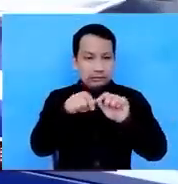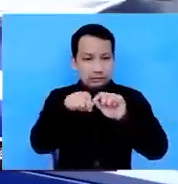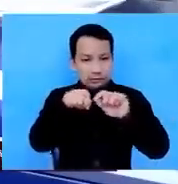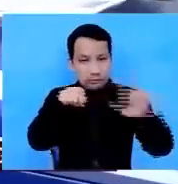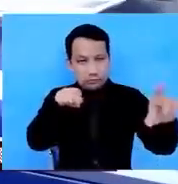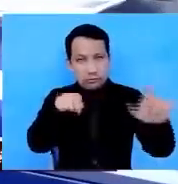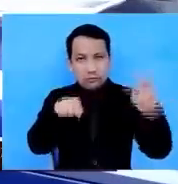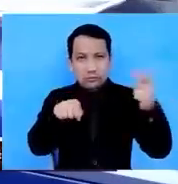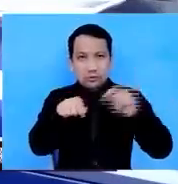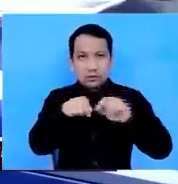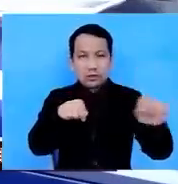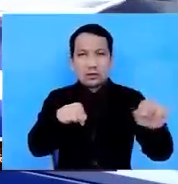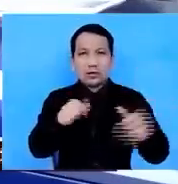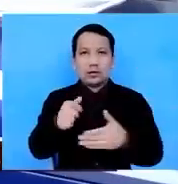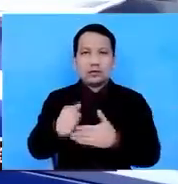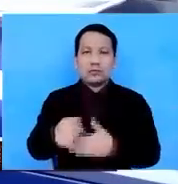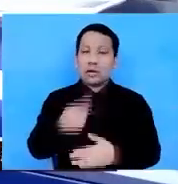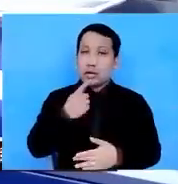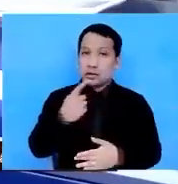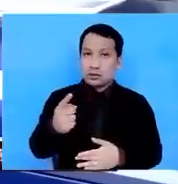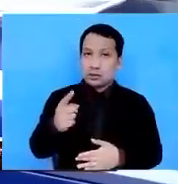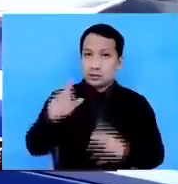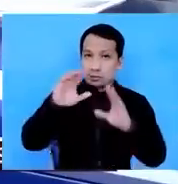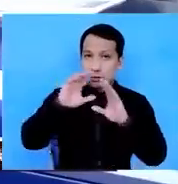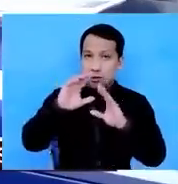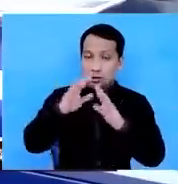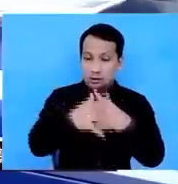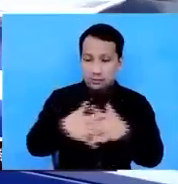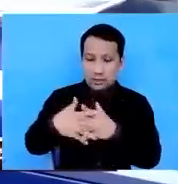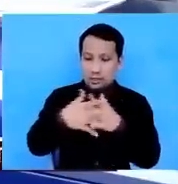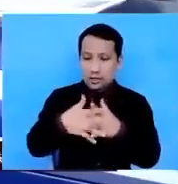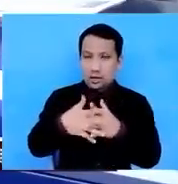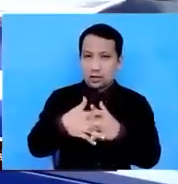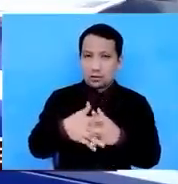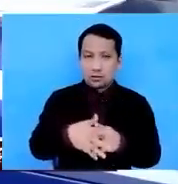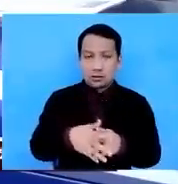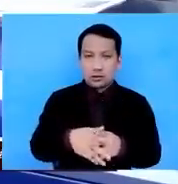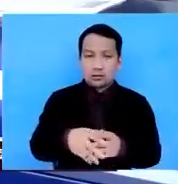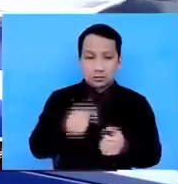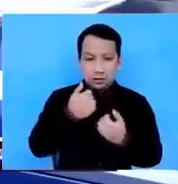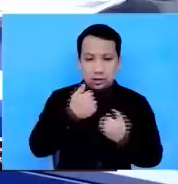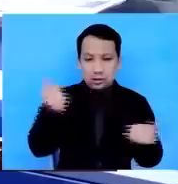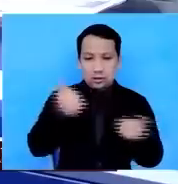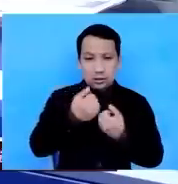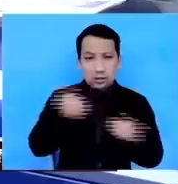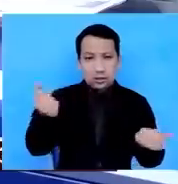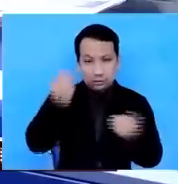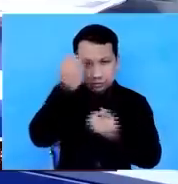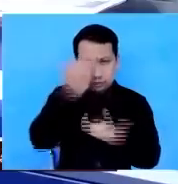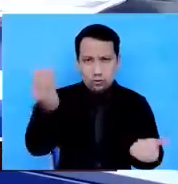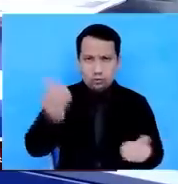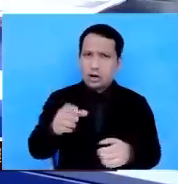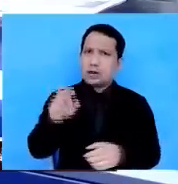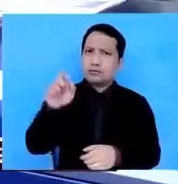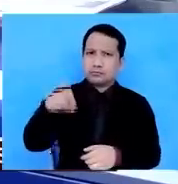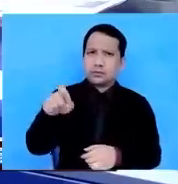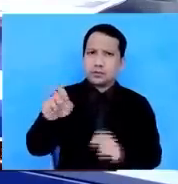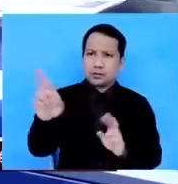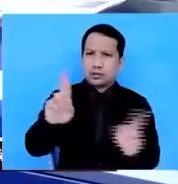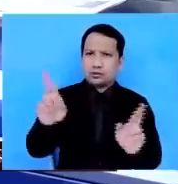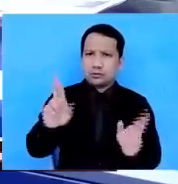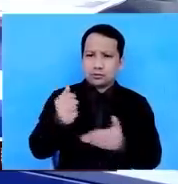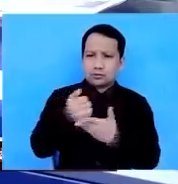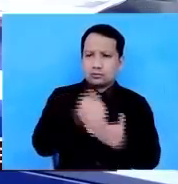To the rescue naman ng Amerika na agad nagpahayag ng pagkampe sa Pilipinas. Handa raw silang i-invoke ang Mutual Defense Treaty